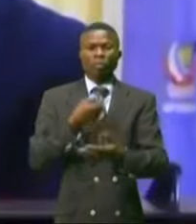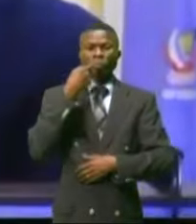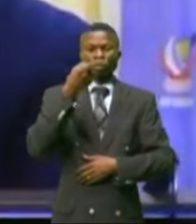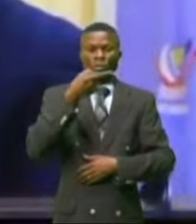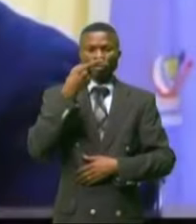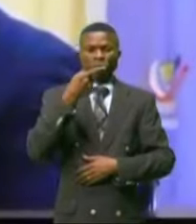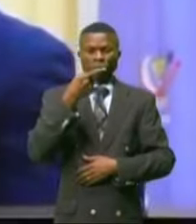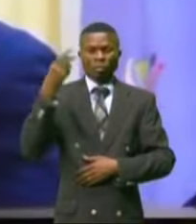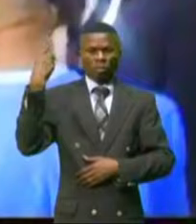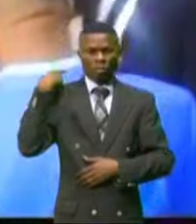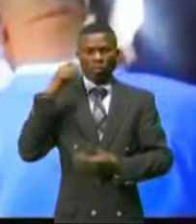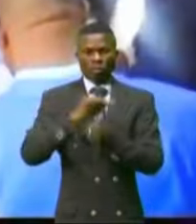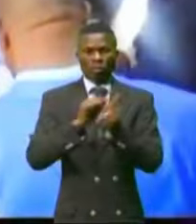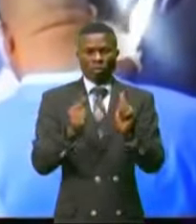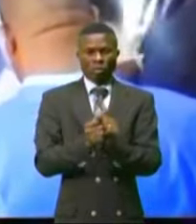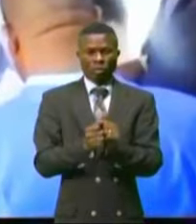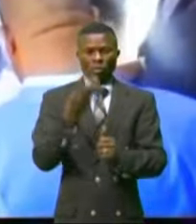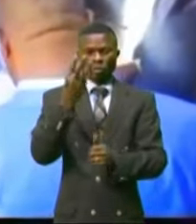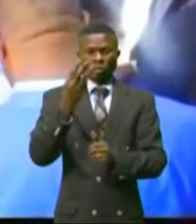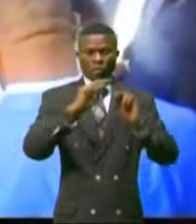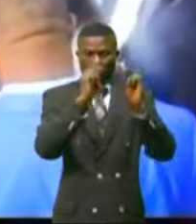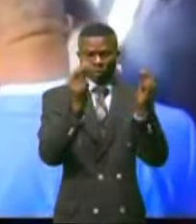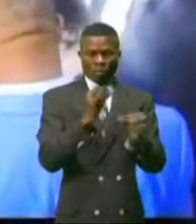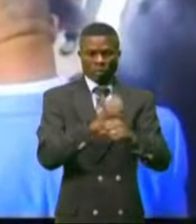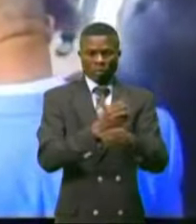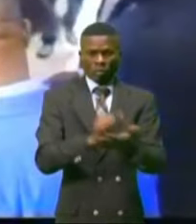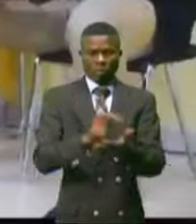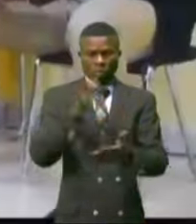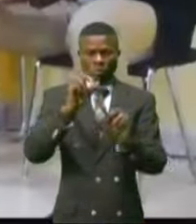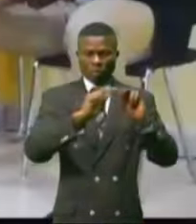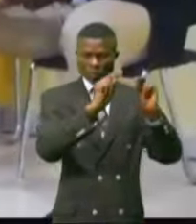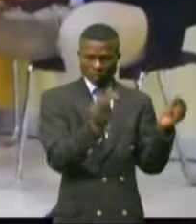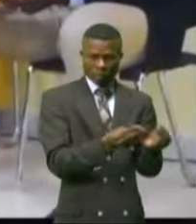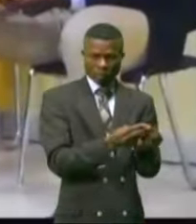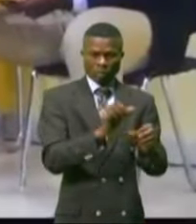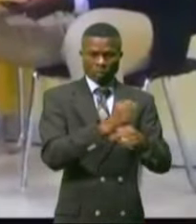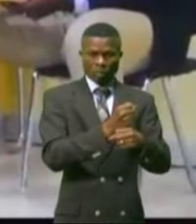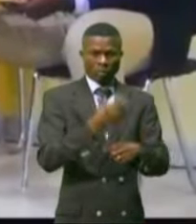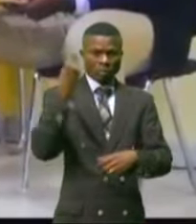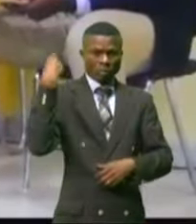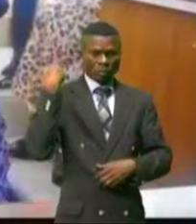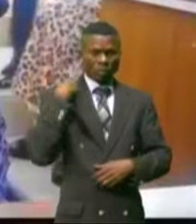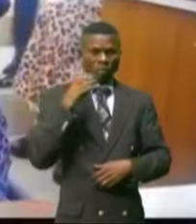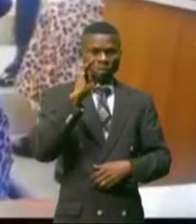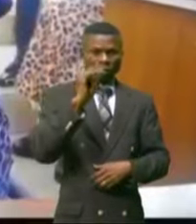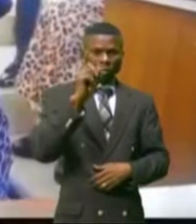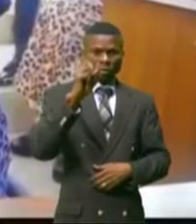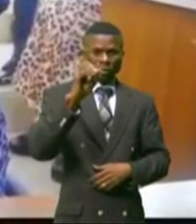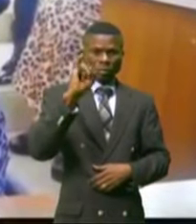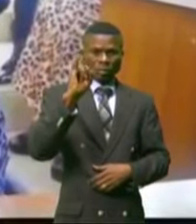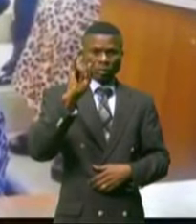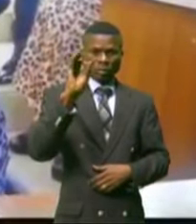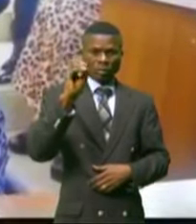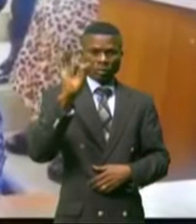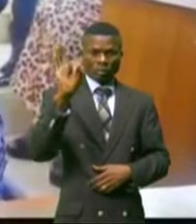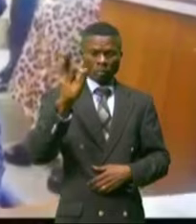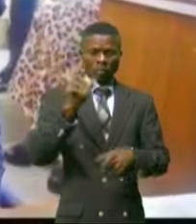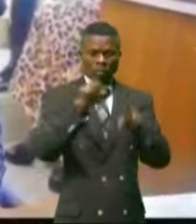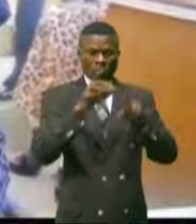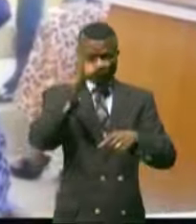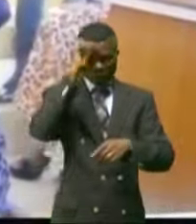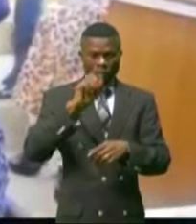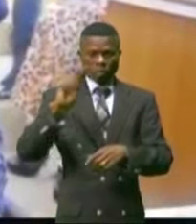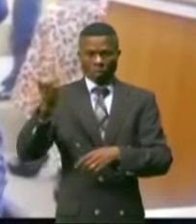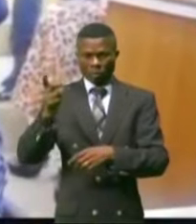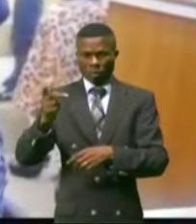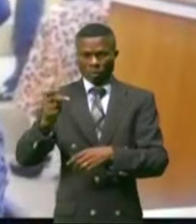députés autour de la question, trois commissions ont été mises en place. La première commission est constituée des élus de Diofa et Bandundu. La seconde est constituée de ceux de